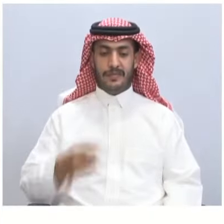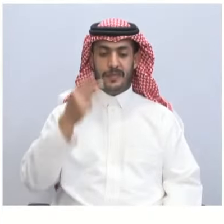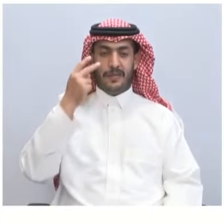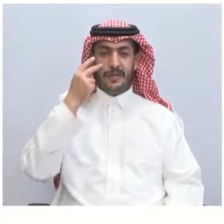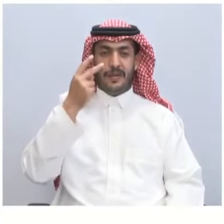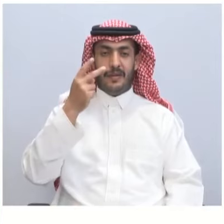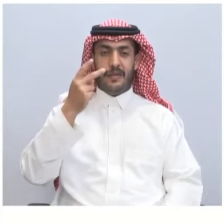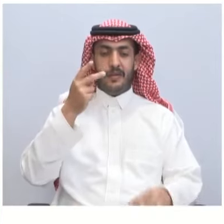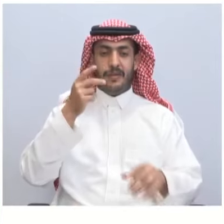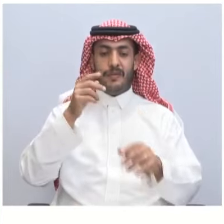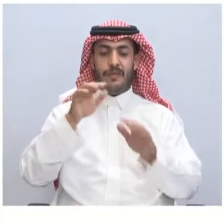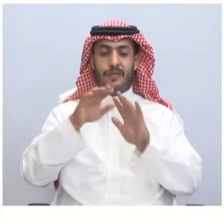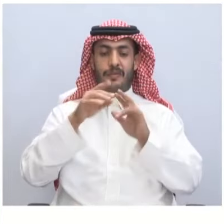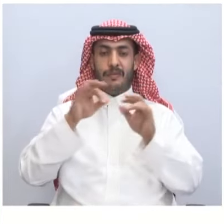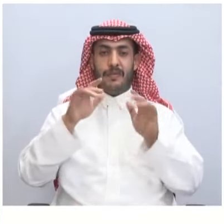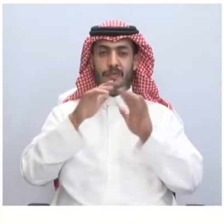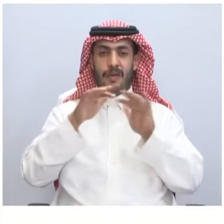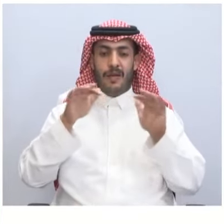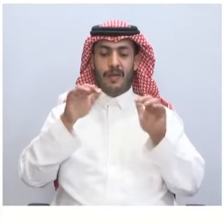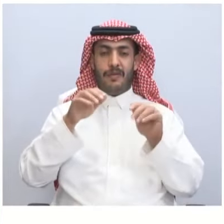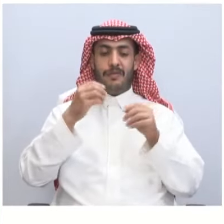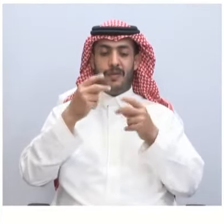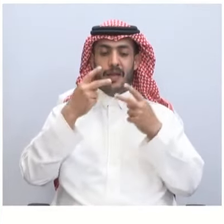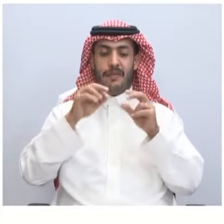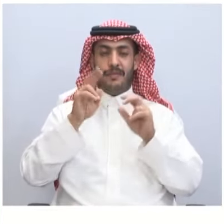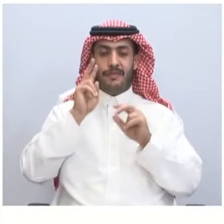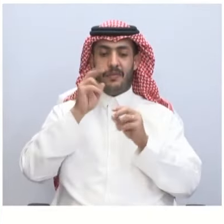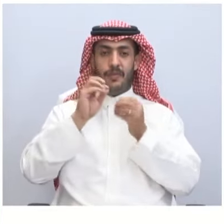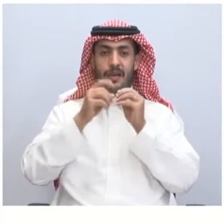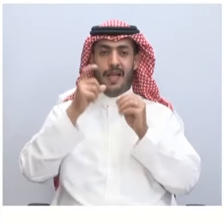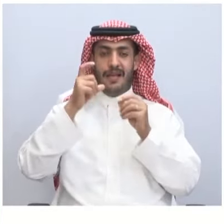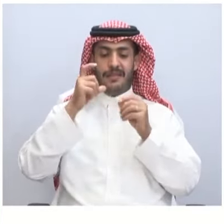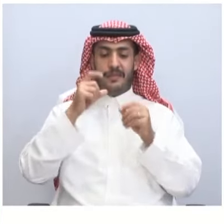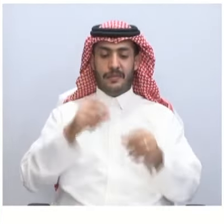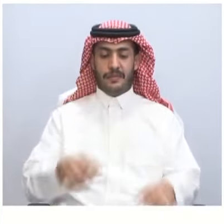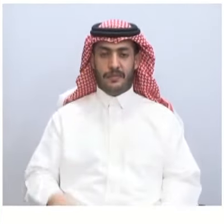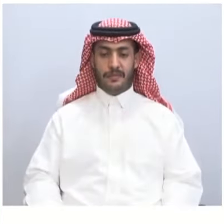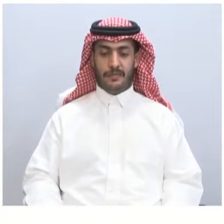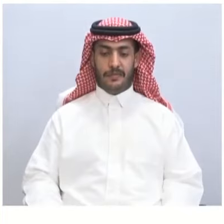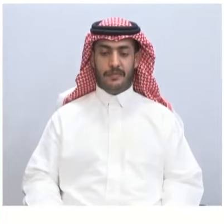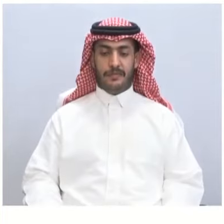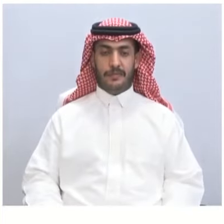الخليج العربي وعلى بحر عمان وعلى بحر العرب وعلى البحر